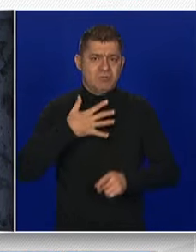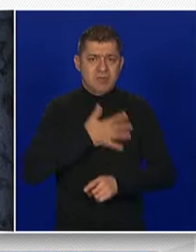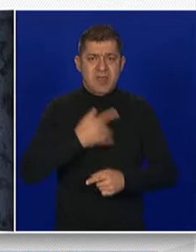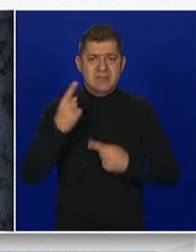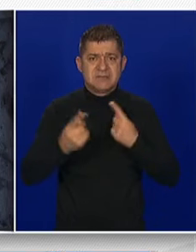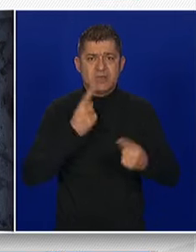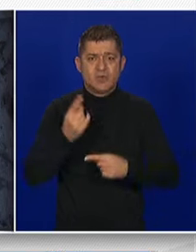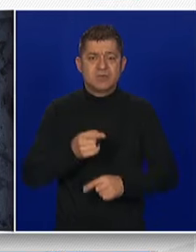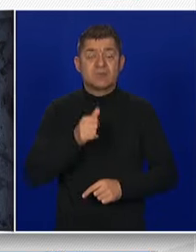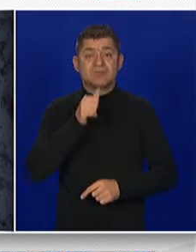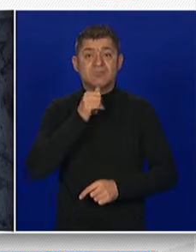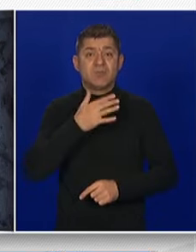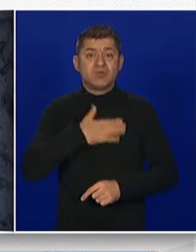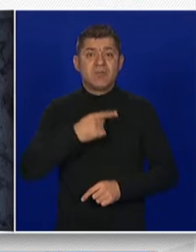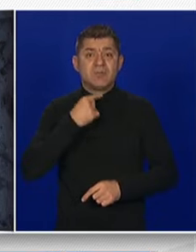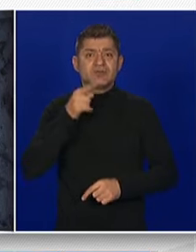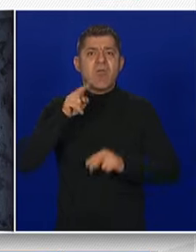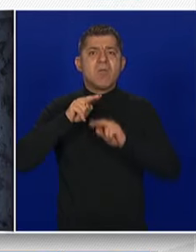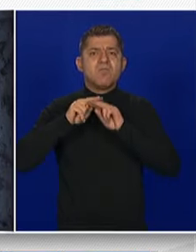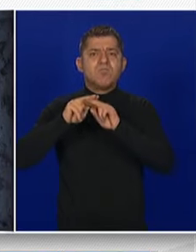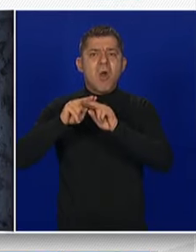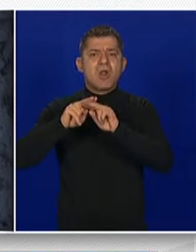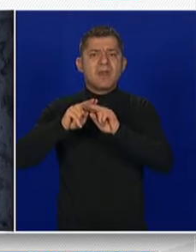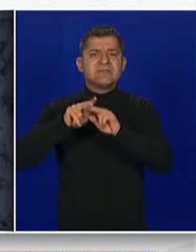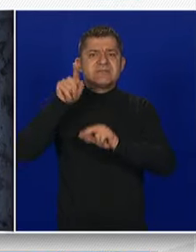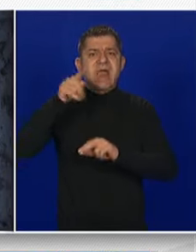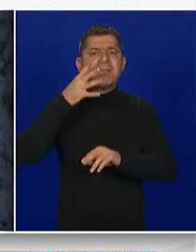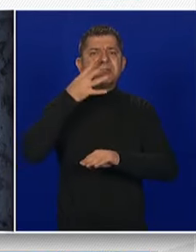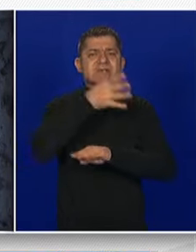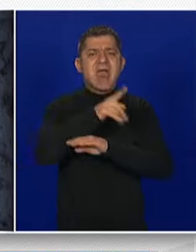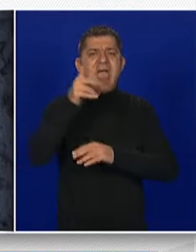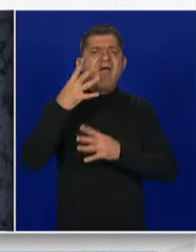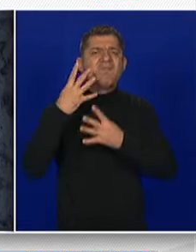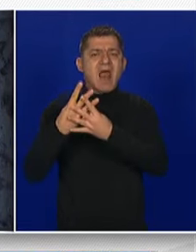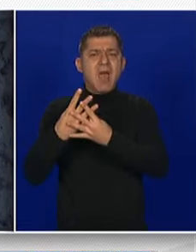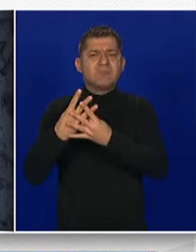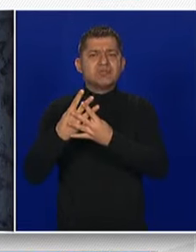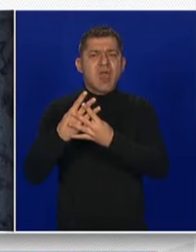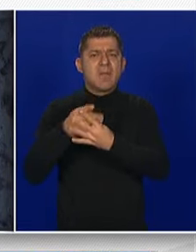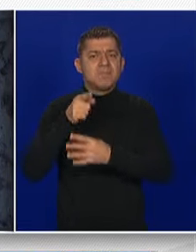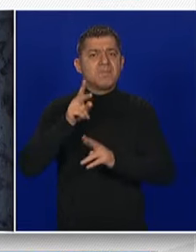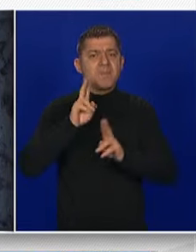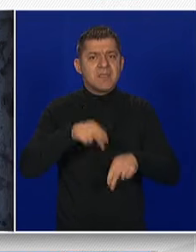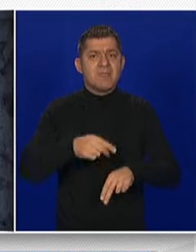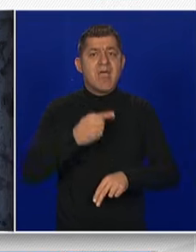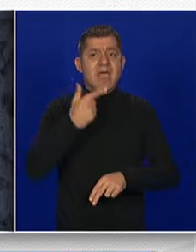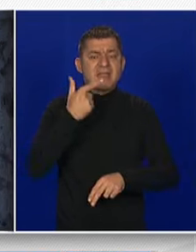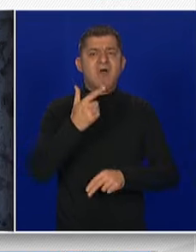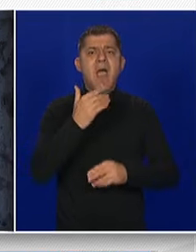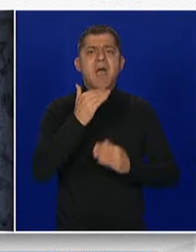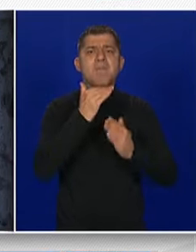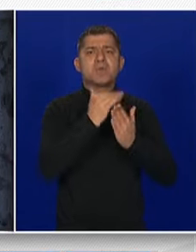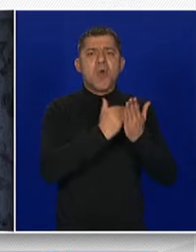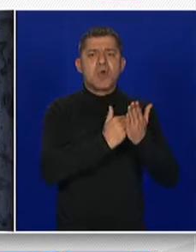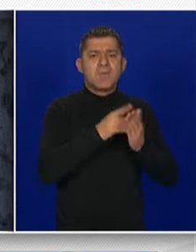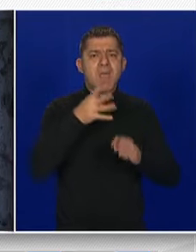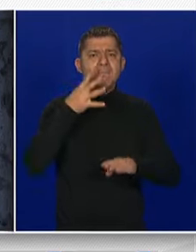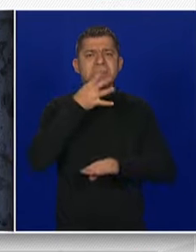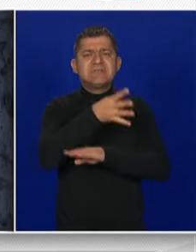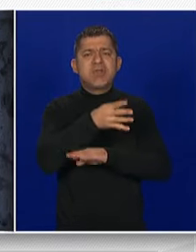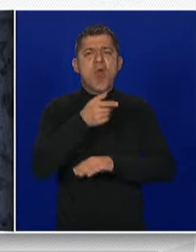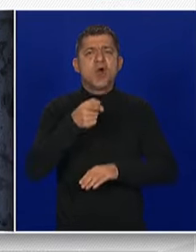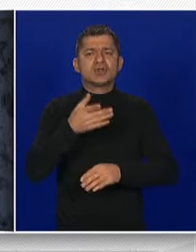u Kliničkoj bolnici za psihijatriju Vrapče, gdje također imamo dva programa psihološke